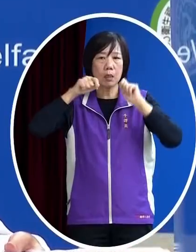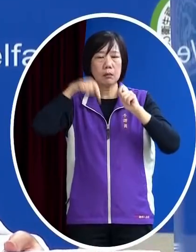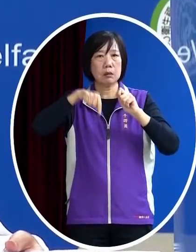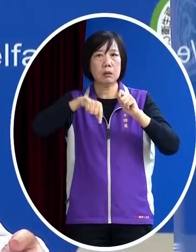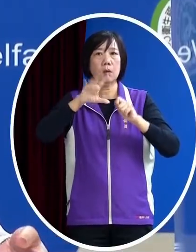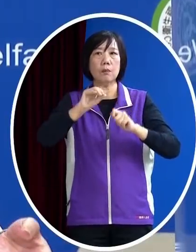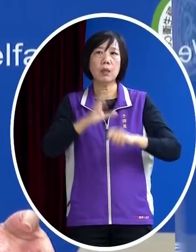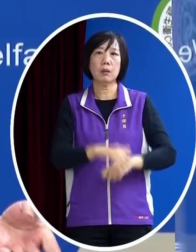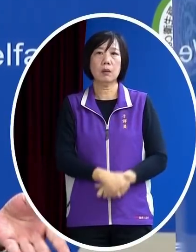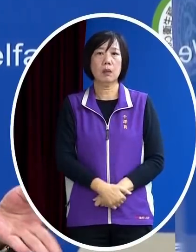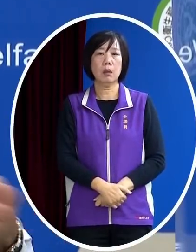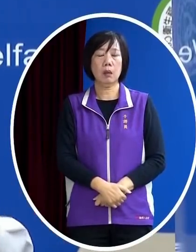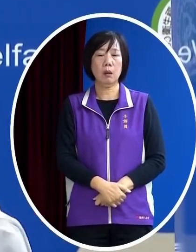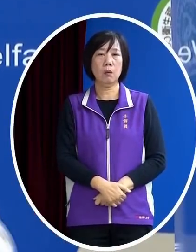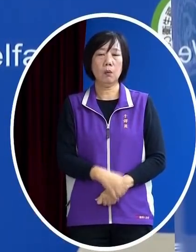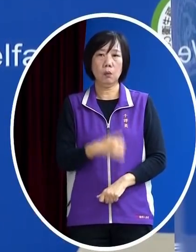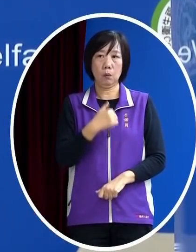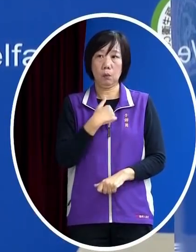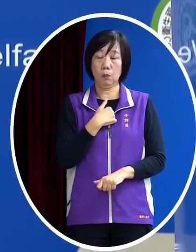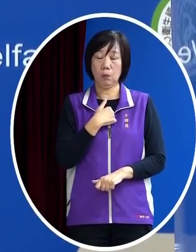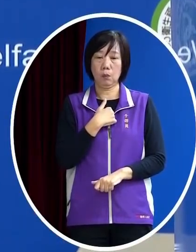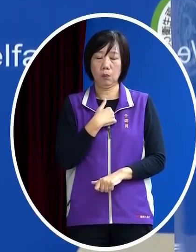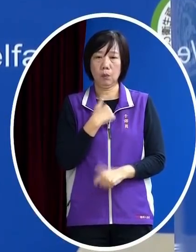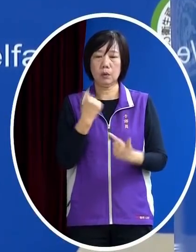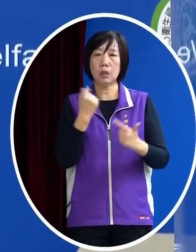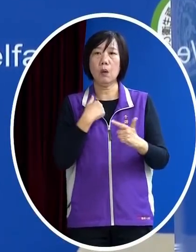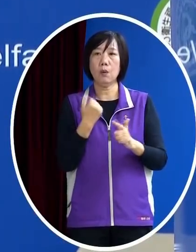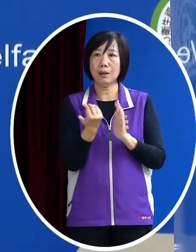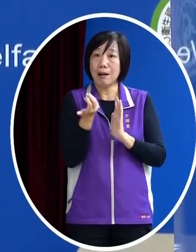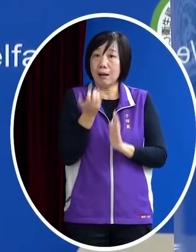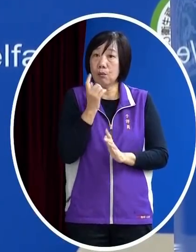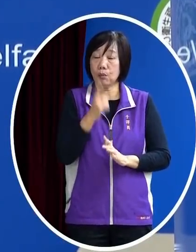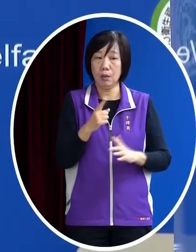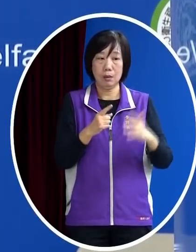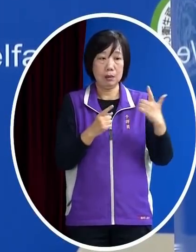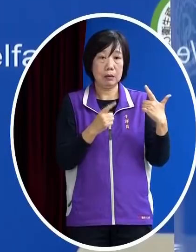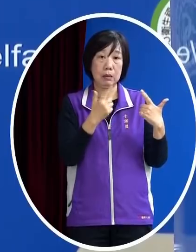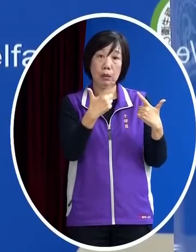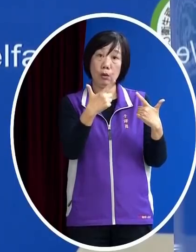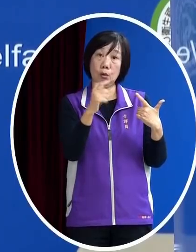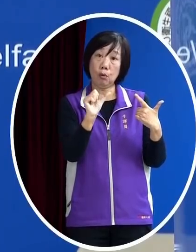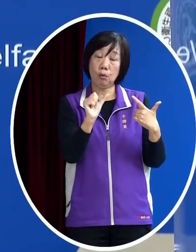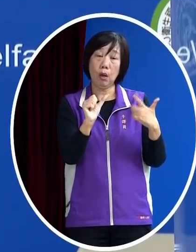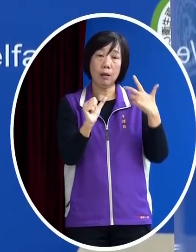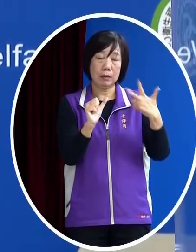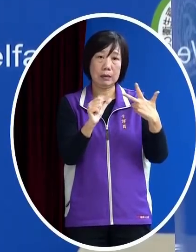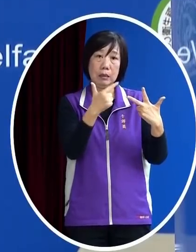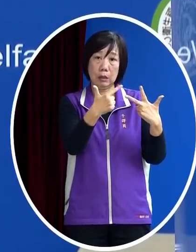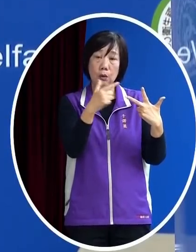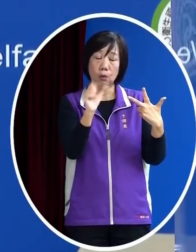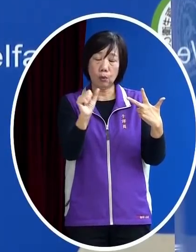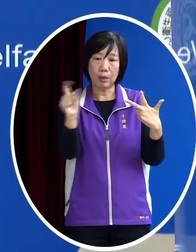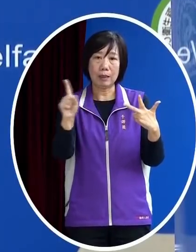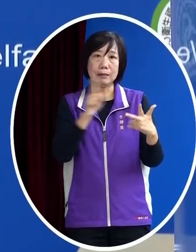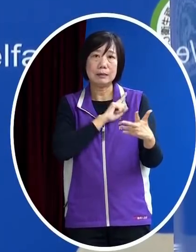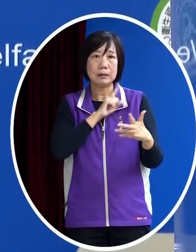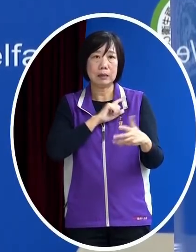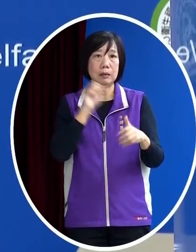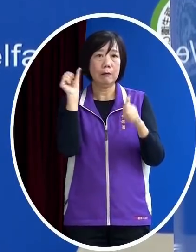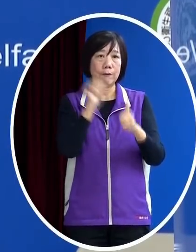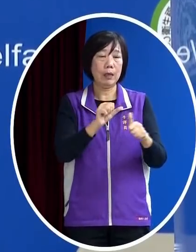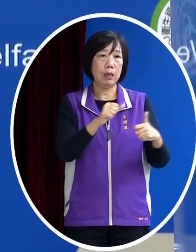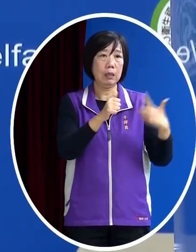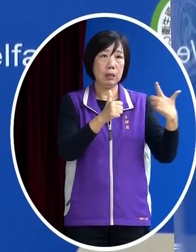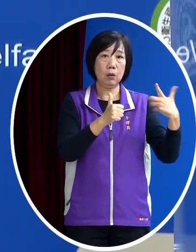里面大概就这样子了哈。所以我们之所以就是说刚才讲说这个76，我们大概至少先要处分